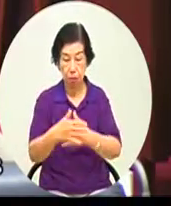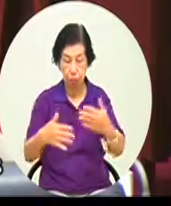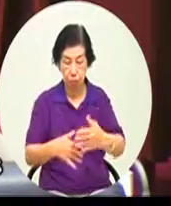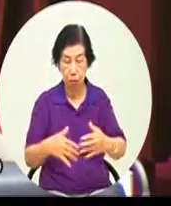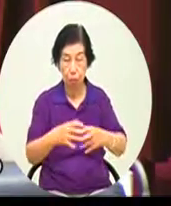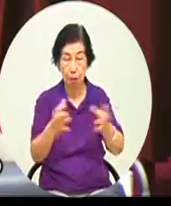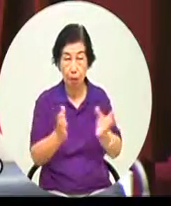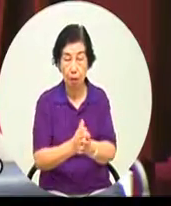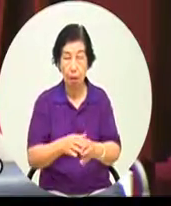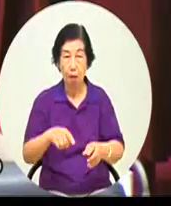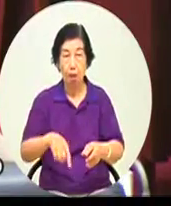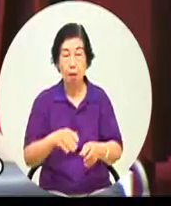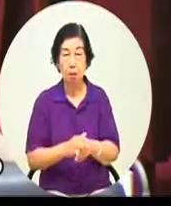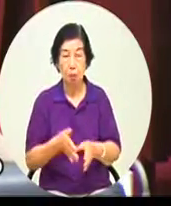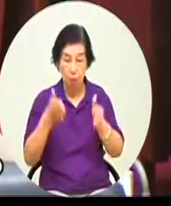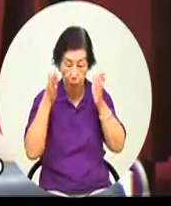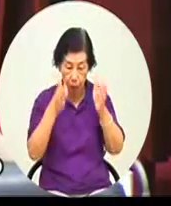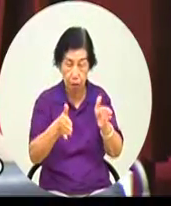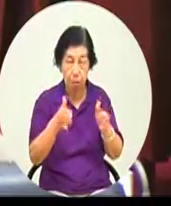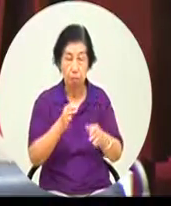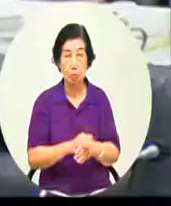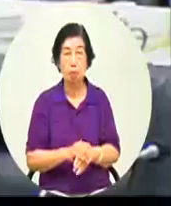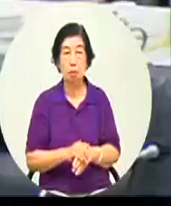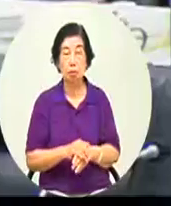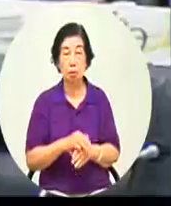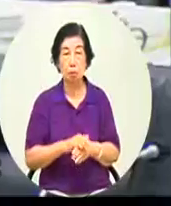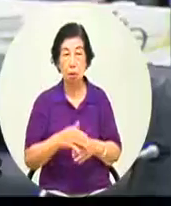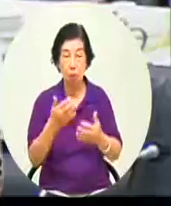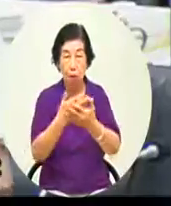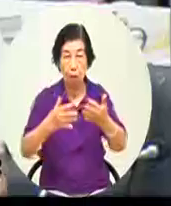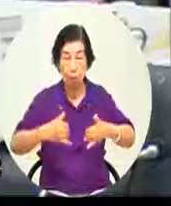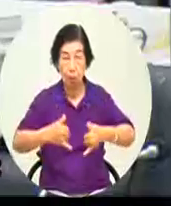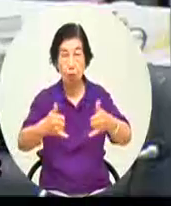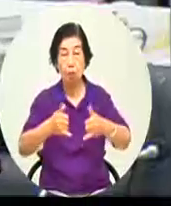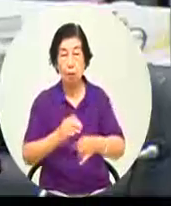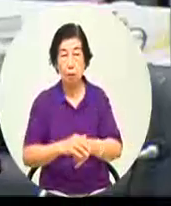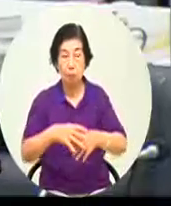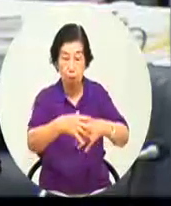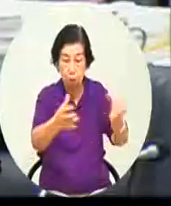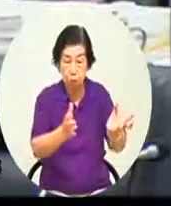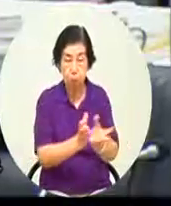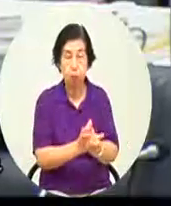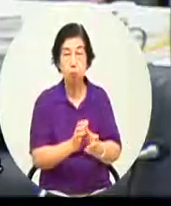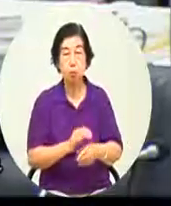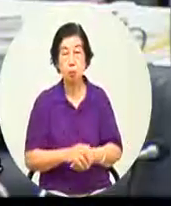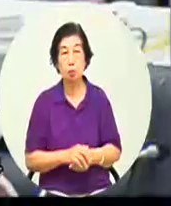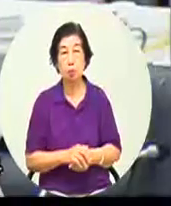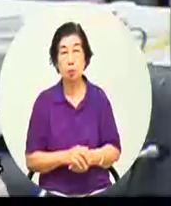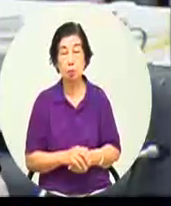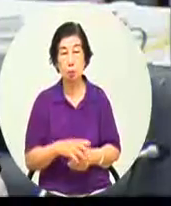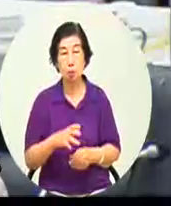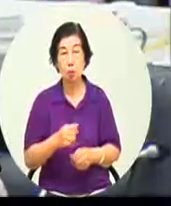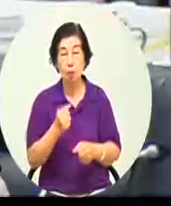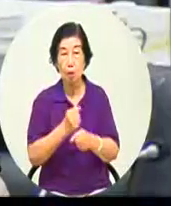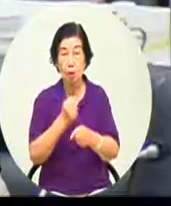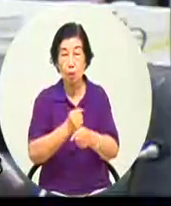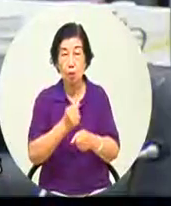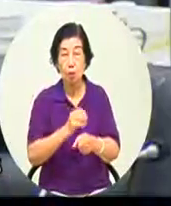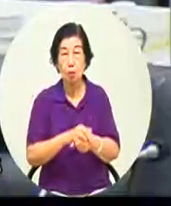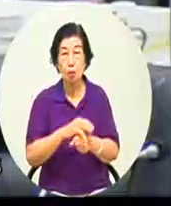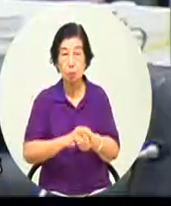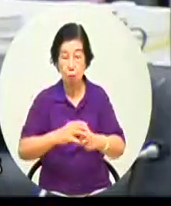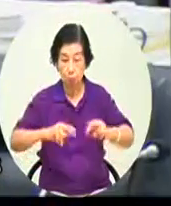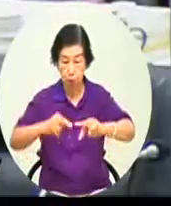对如何去对抗 Uber 这样的一个团体啊，就有做一些小幅度的一些修